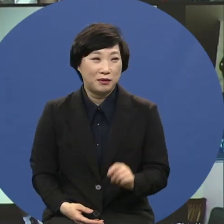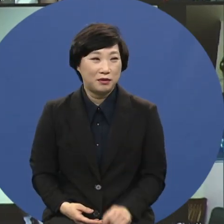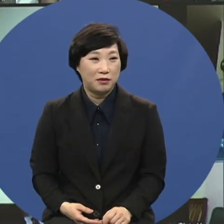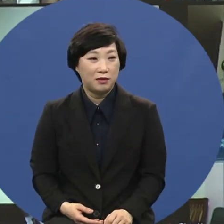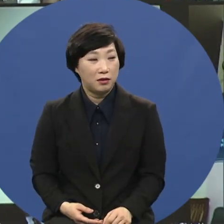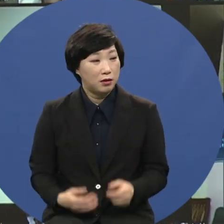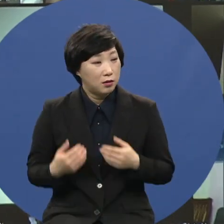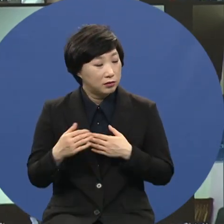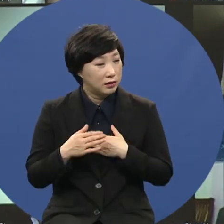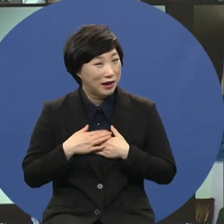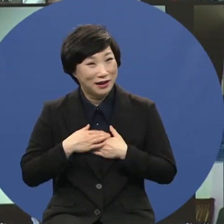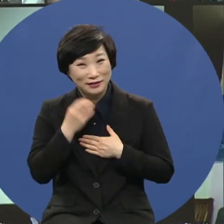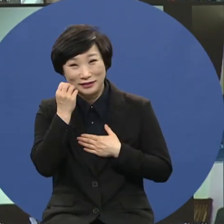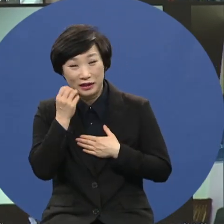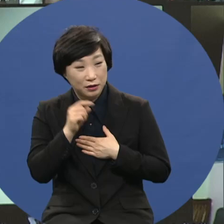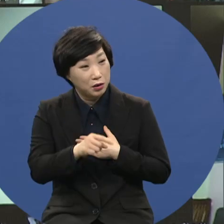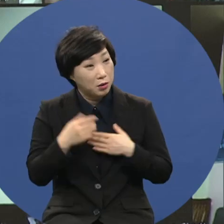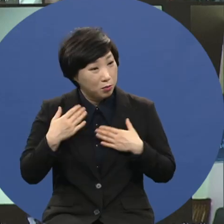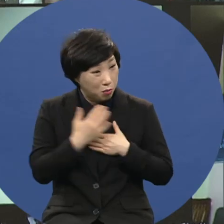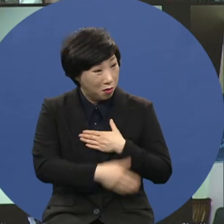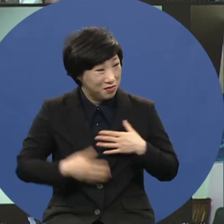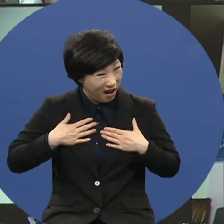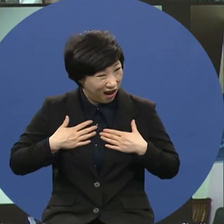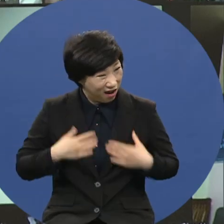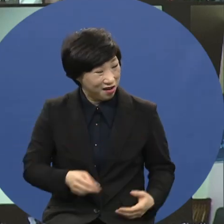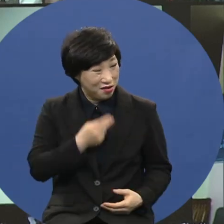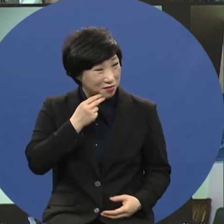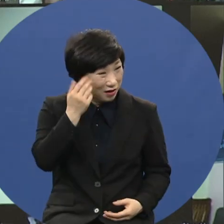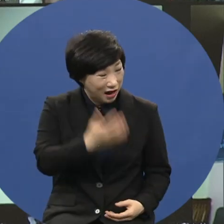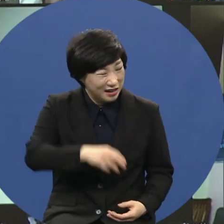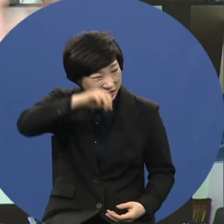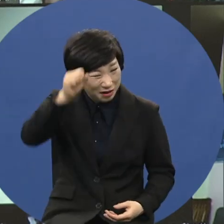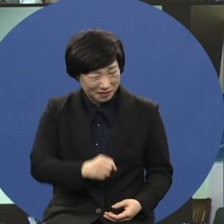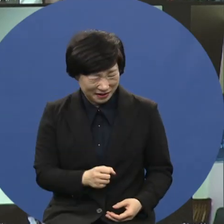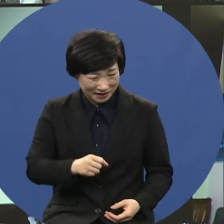몸이 지치지도 않습니까? 그렇게 새벽에 일찍.